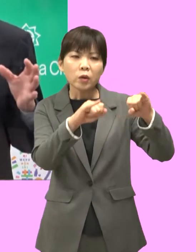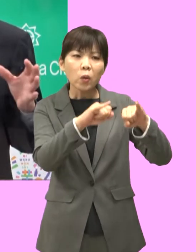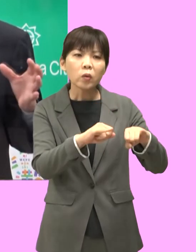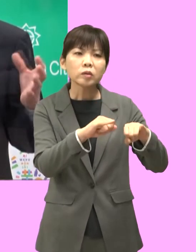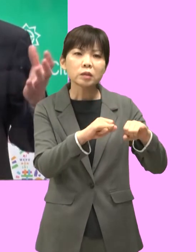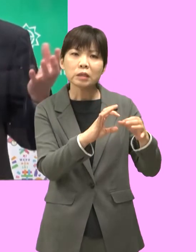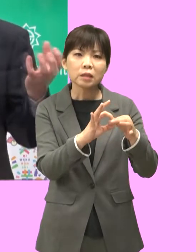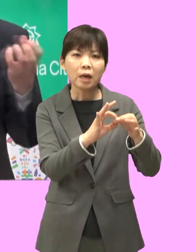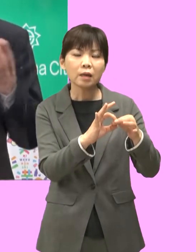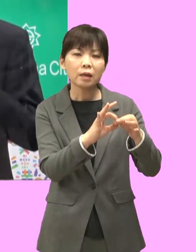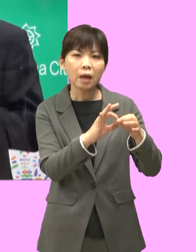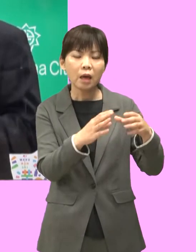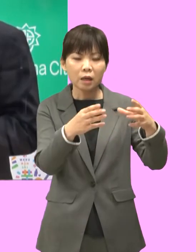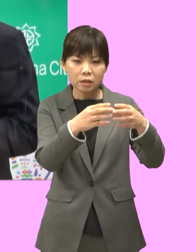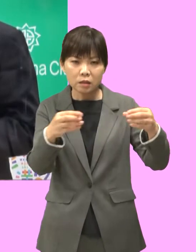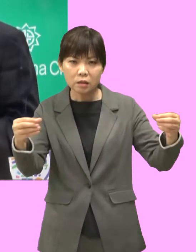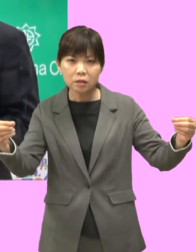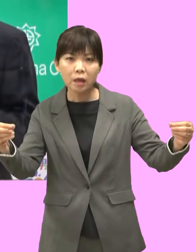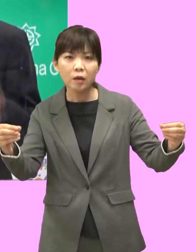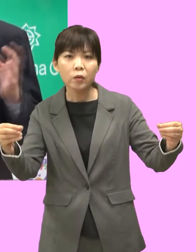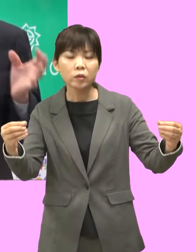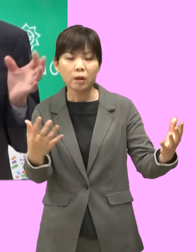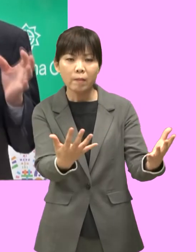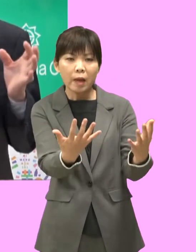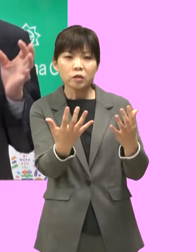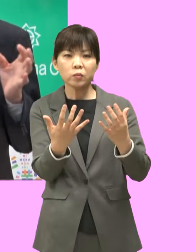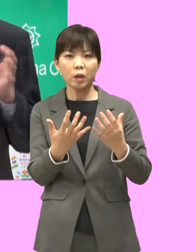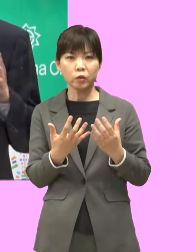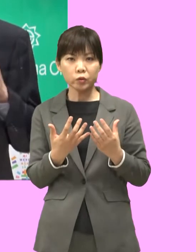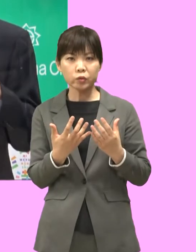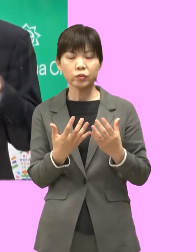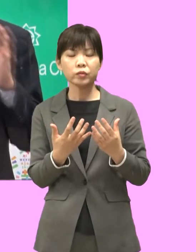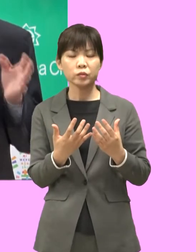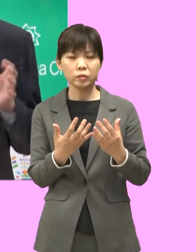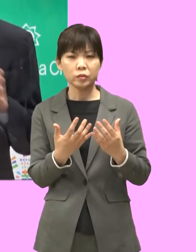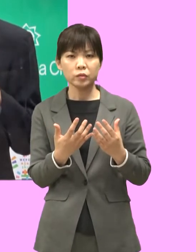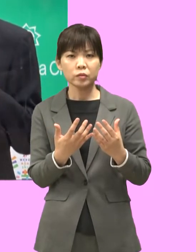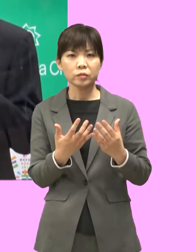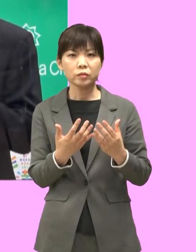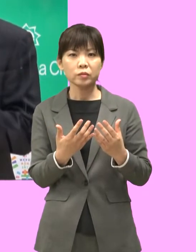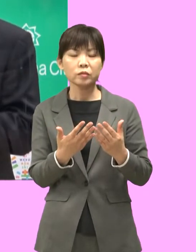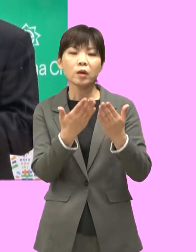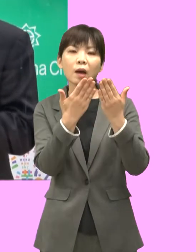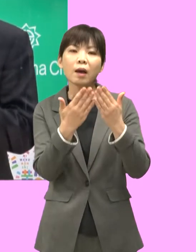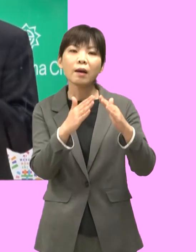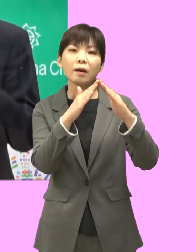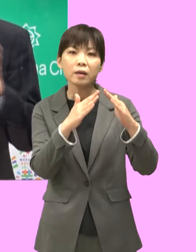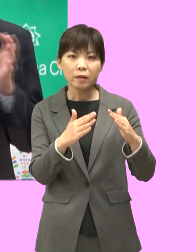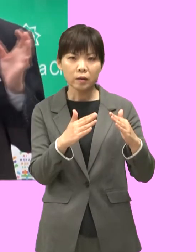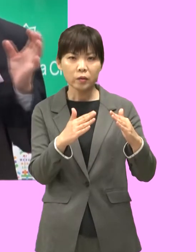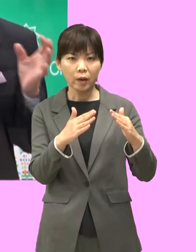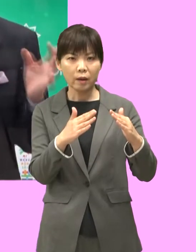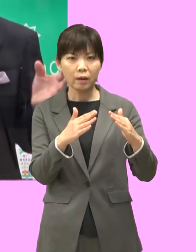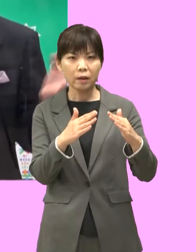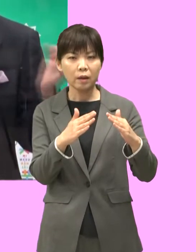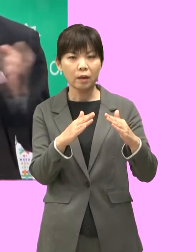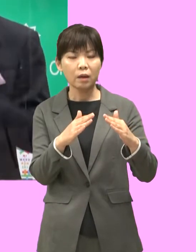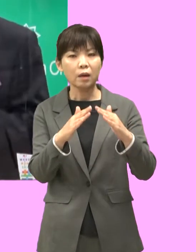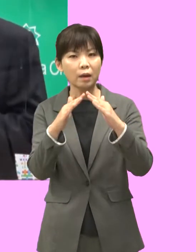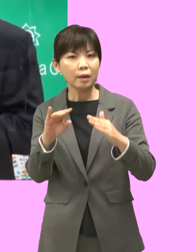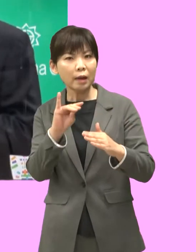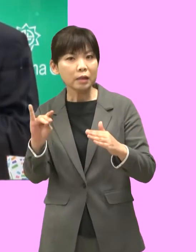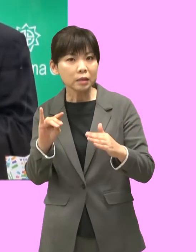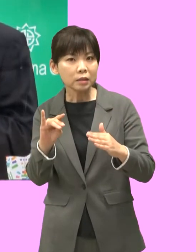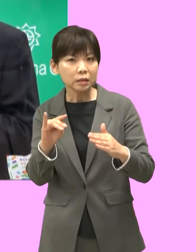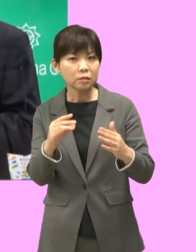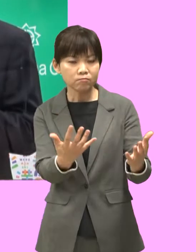的に引き寄せる、あるいは国際じゃなくていろんな 学会とかそういった会議を引き寄せる